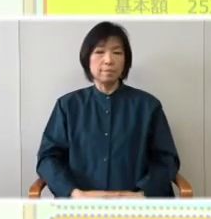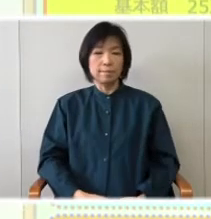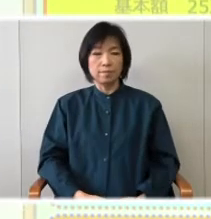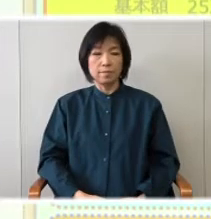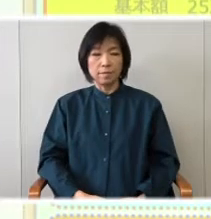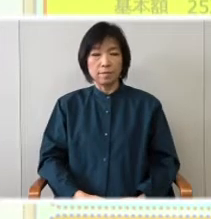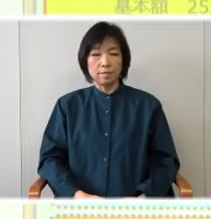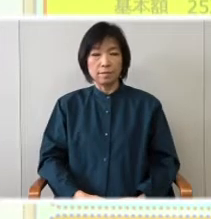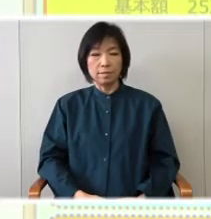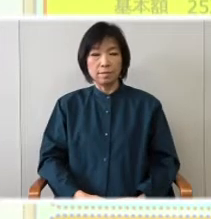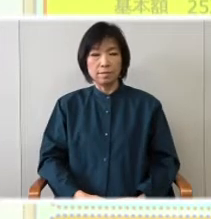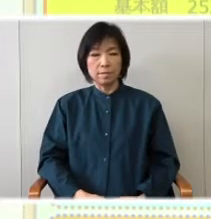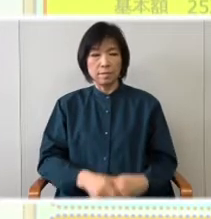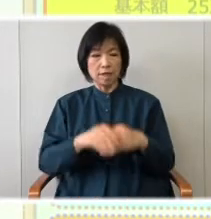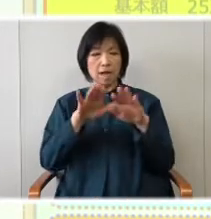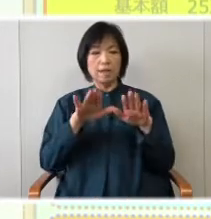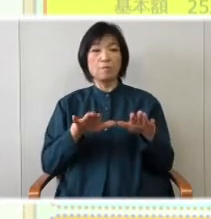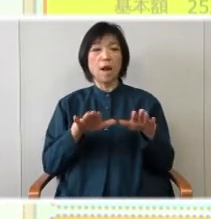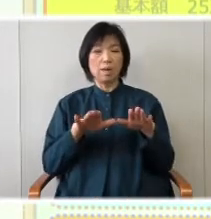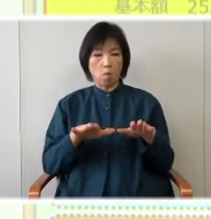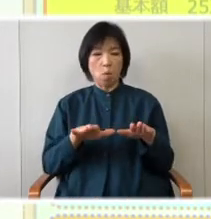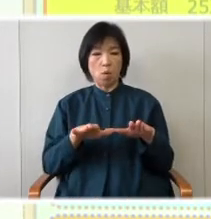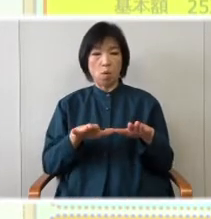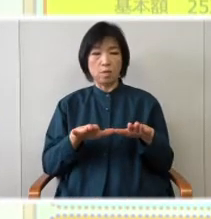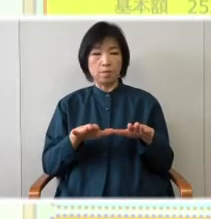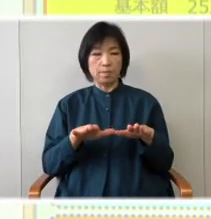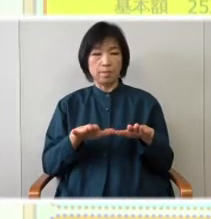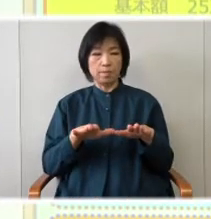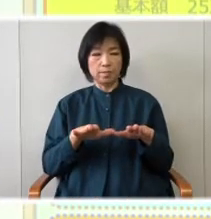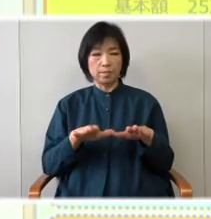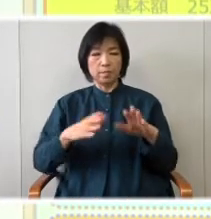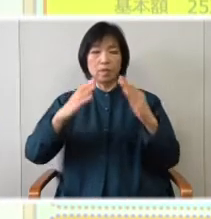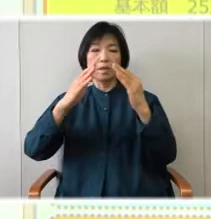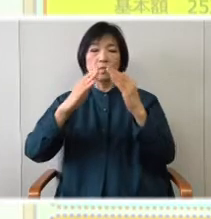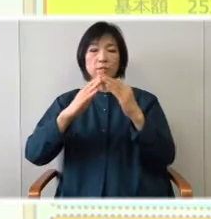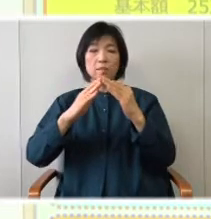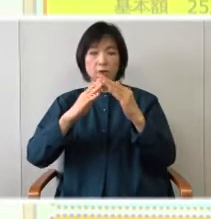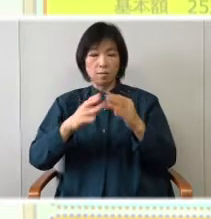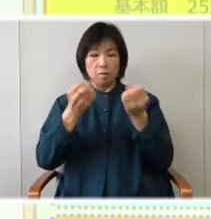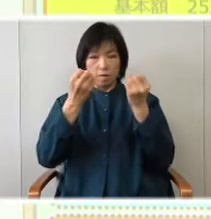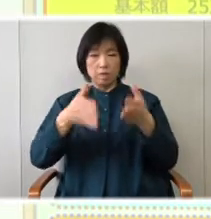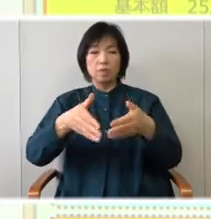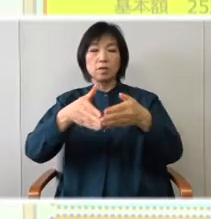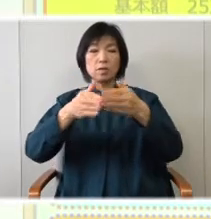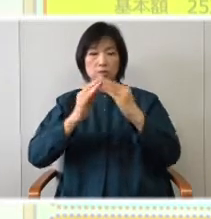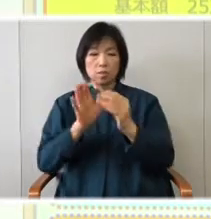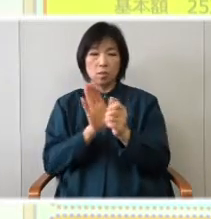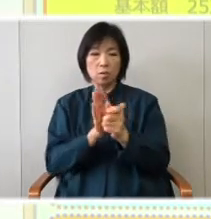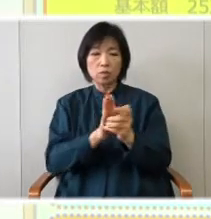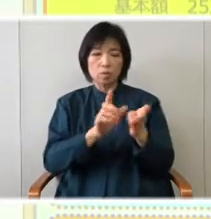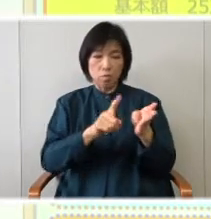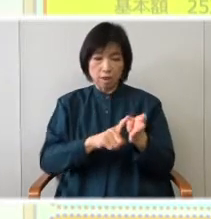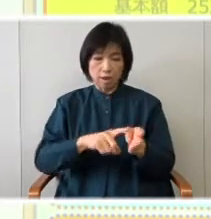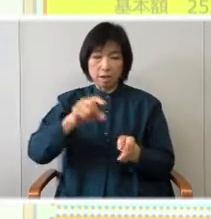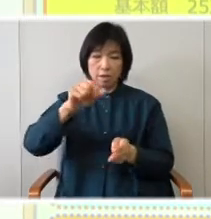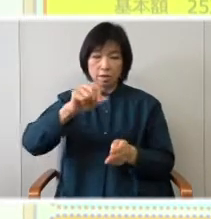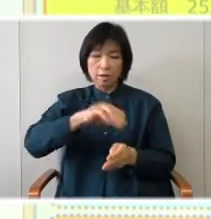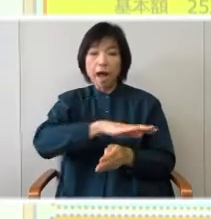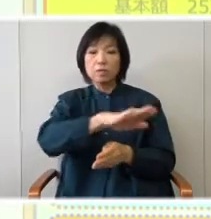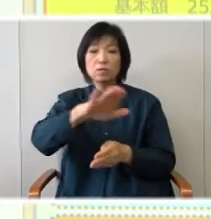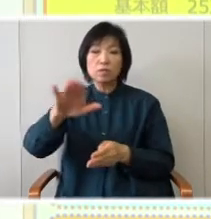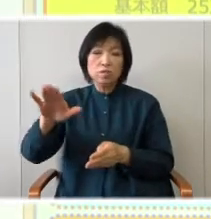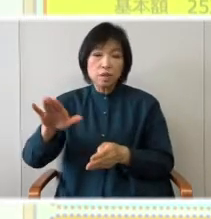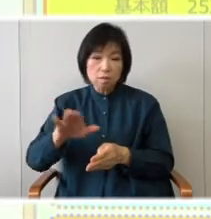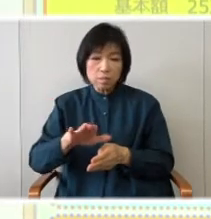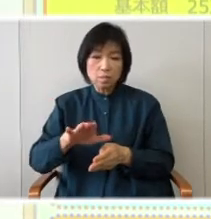の今の新築、まあ、住宅の新築補助のほかにも宅地分譲に対する補助